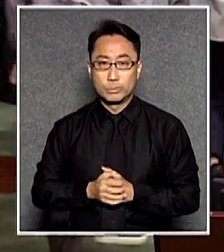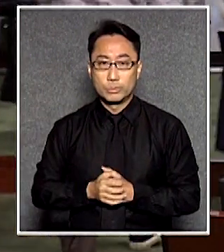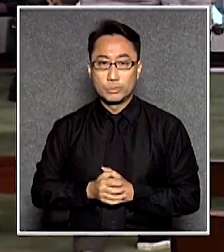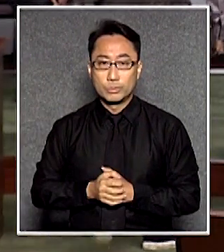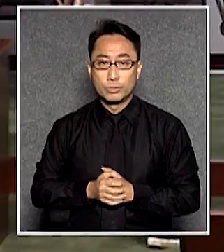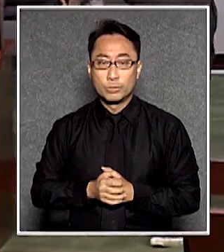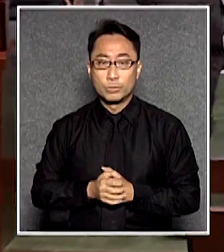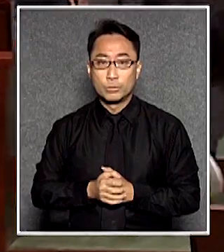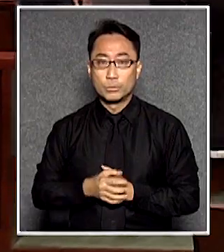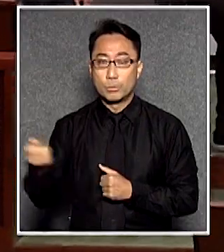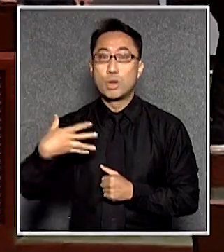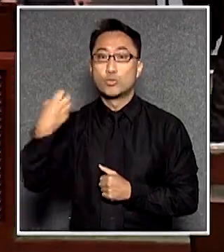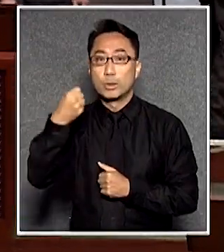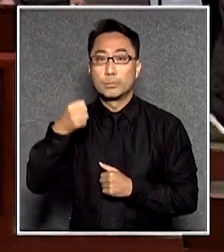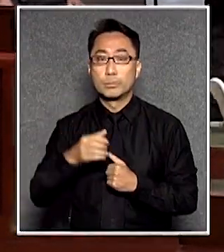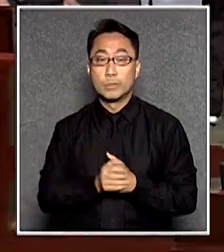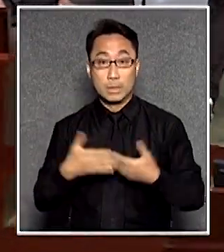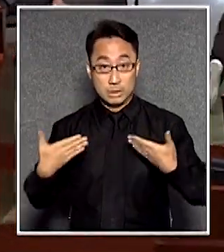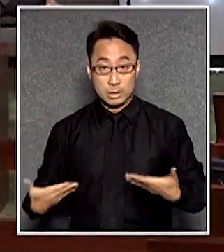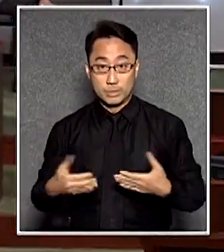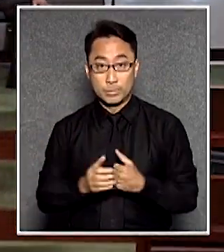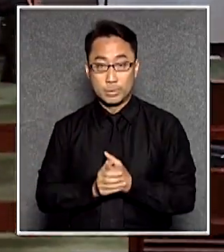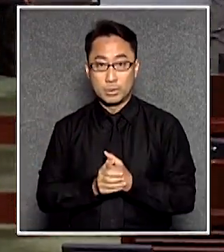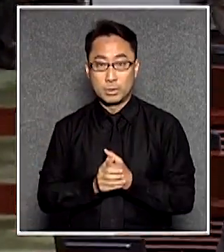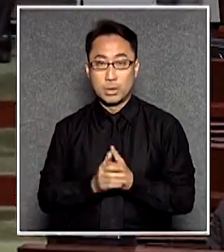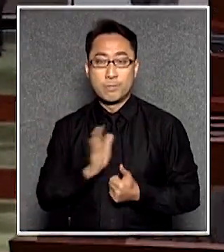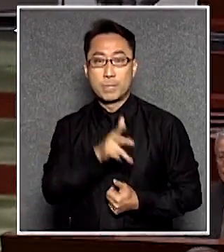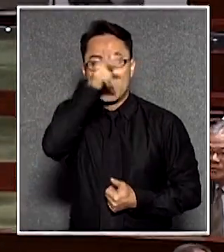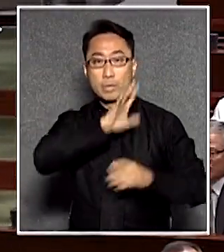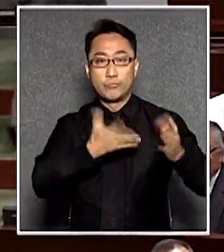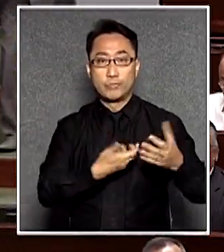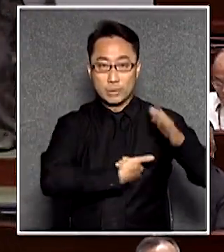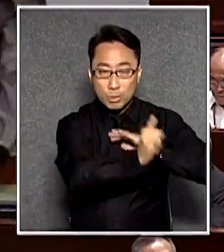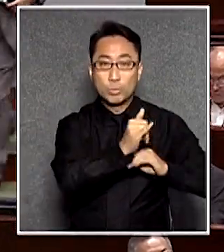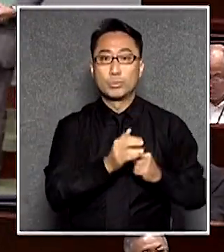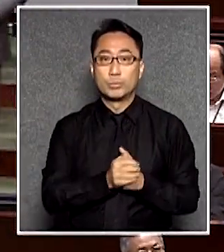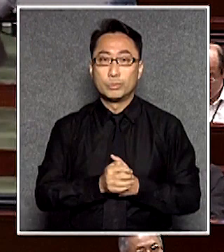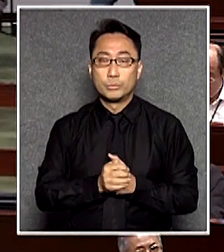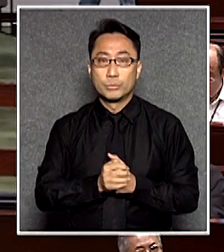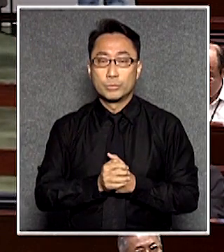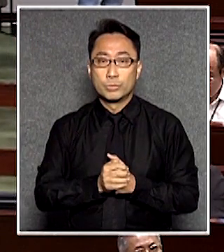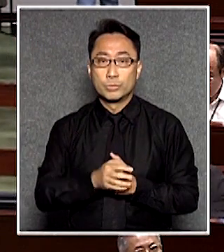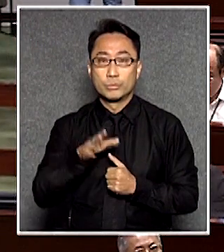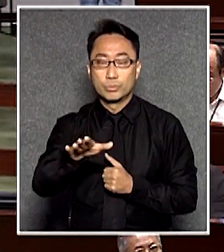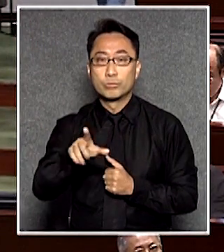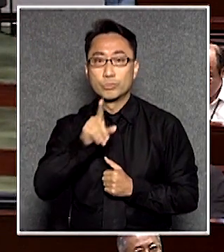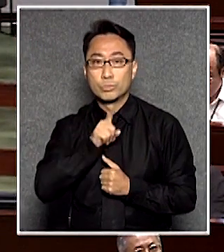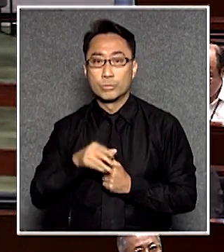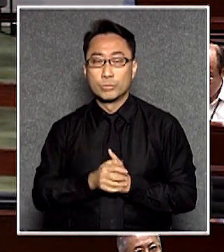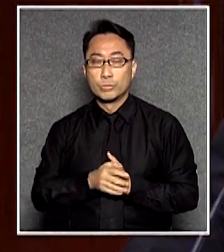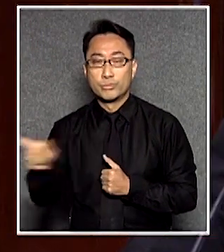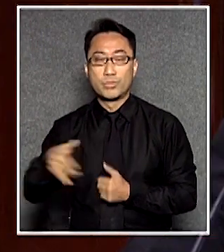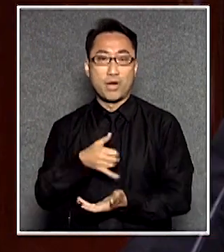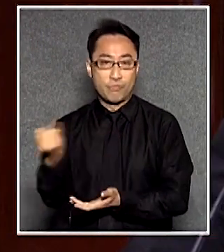今天这个保皇党走的是懦夫。 梁国雄议员立即肃静。 懦夫。